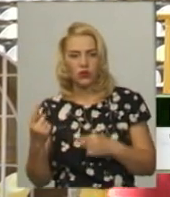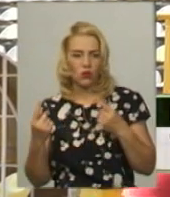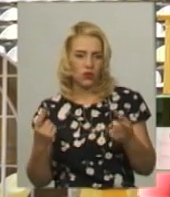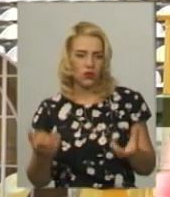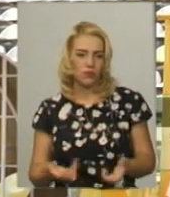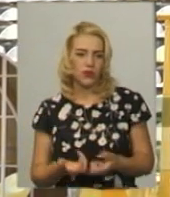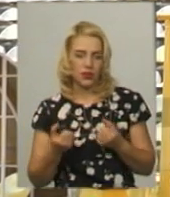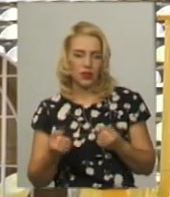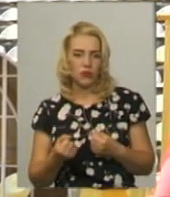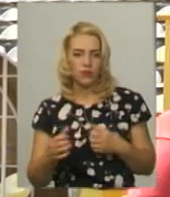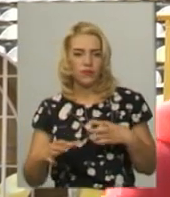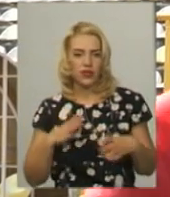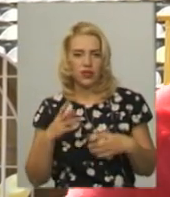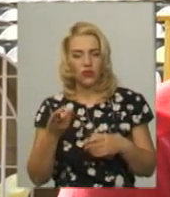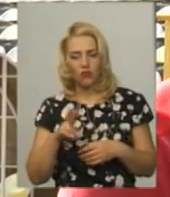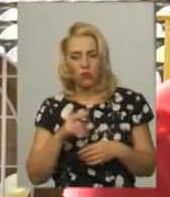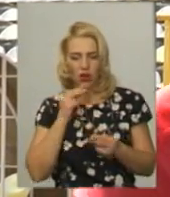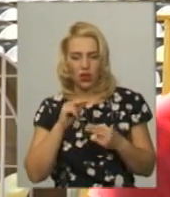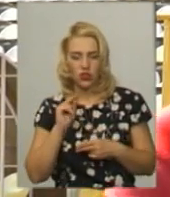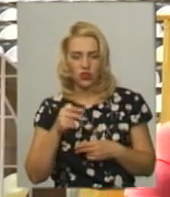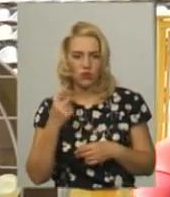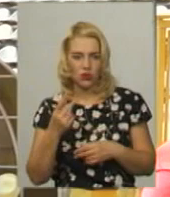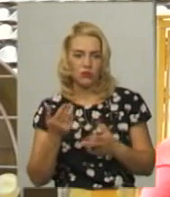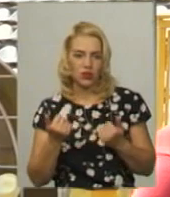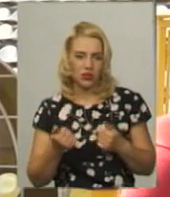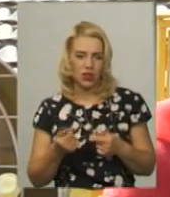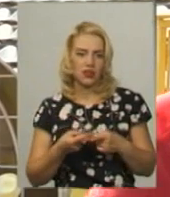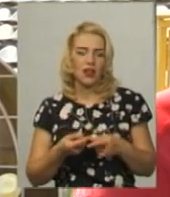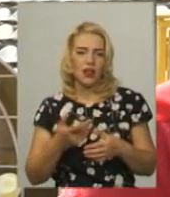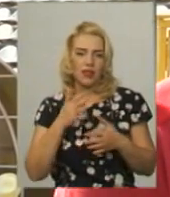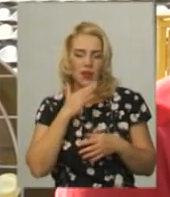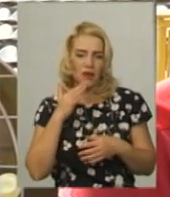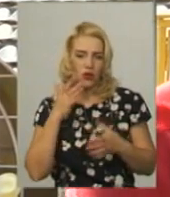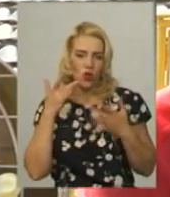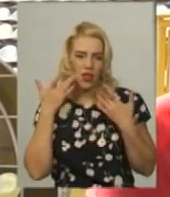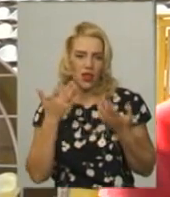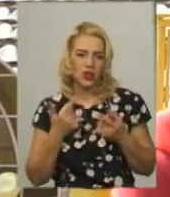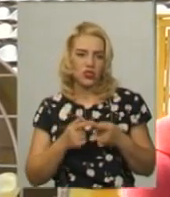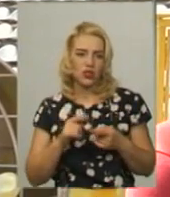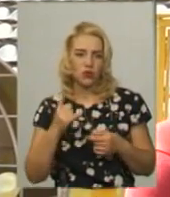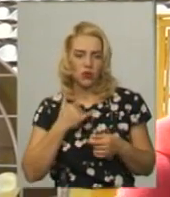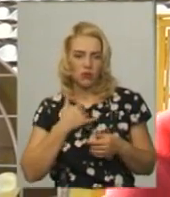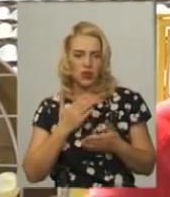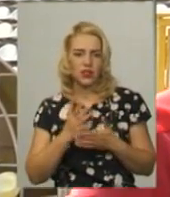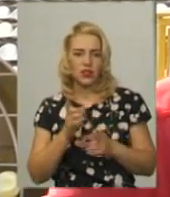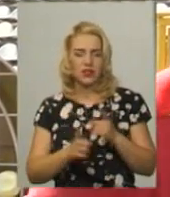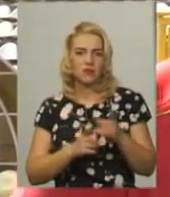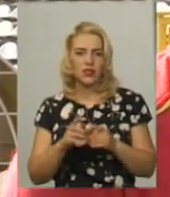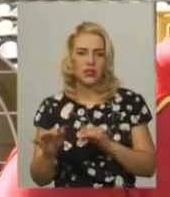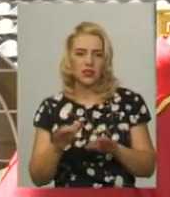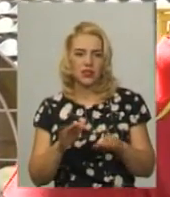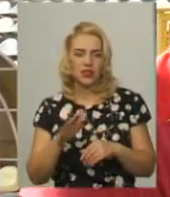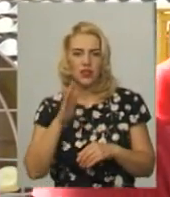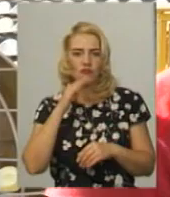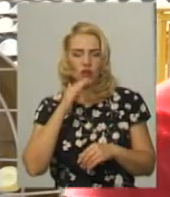підтримуємо. Тренуватися двом краще, ніж одному? Звичайно, набагато легше. Тим більше, що в мене зараз іде зміна діяльності з води